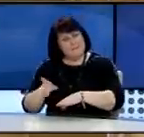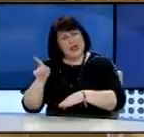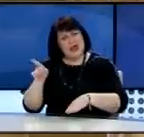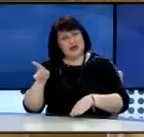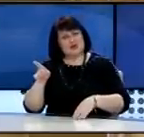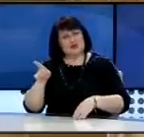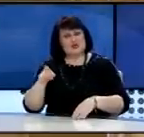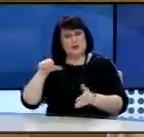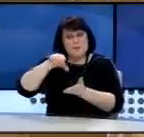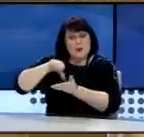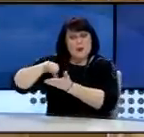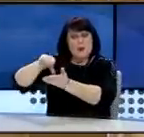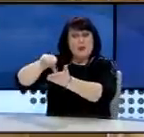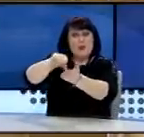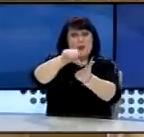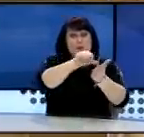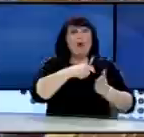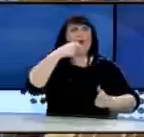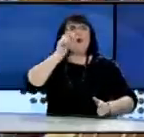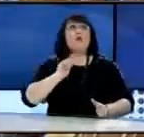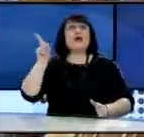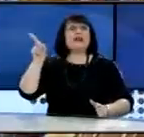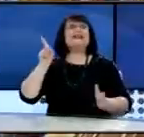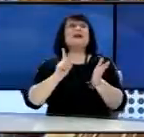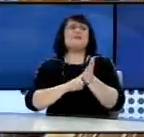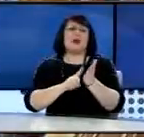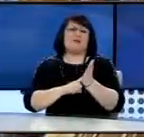σε κάθε πόλη και χωριό της Ουκρανίας.